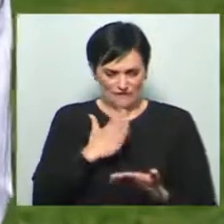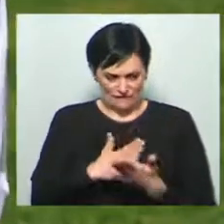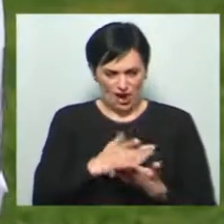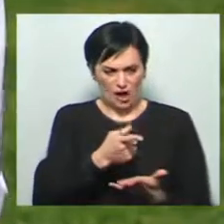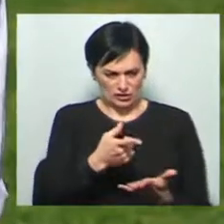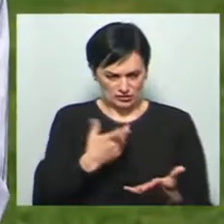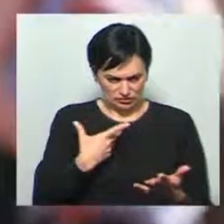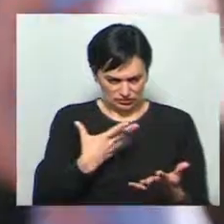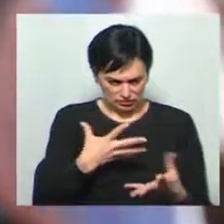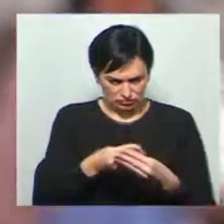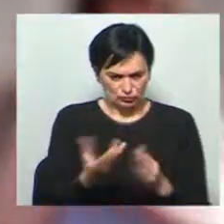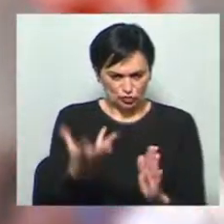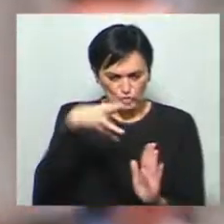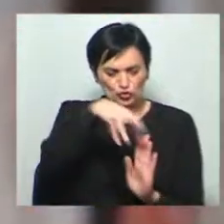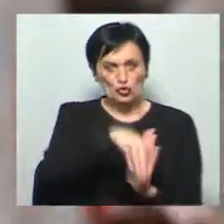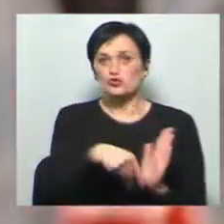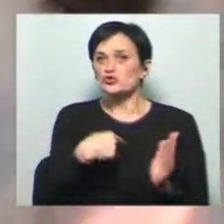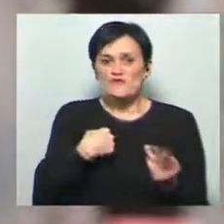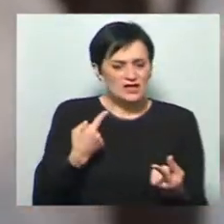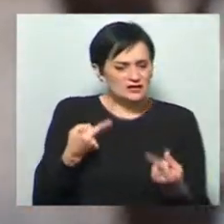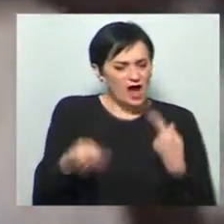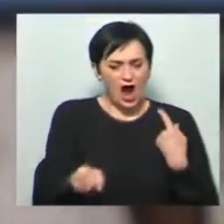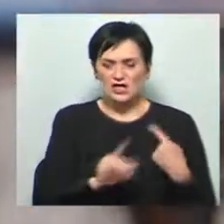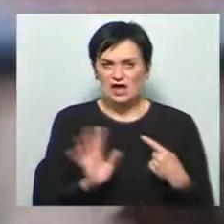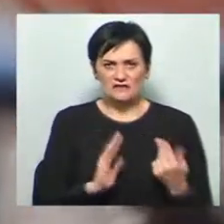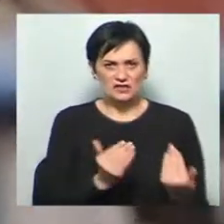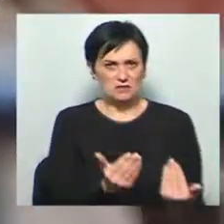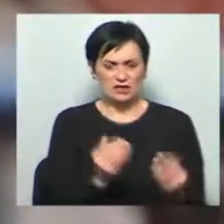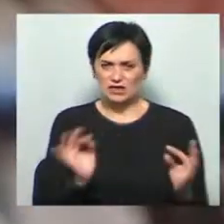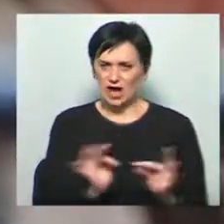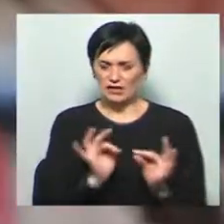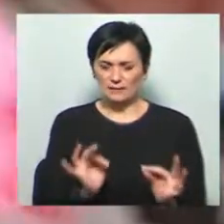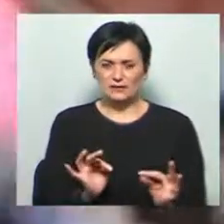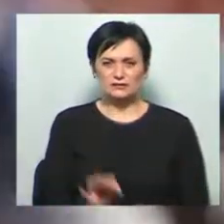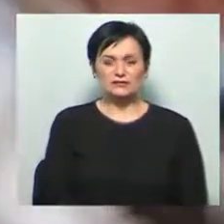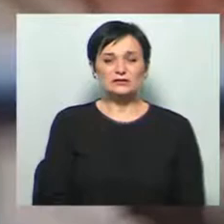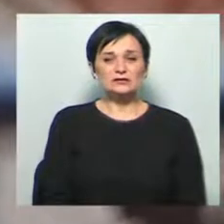და აი არ განსხვავდებით მათგან არაფრით.